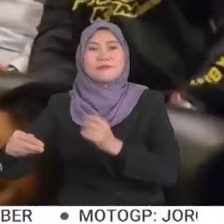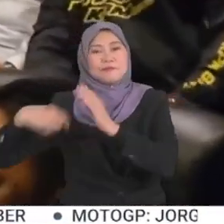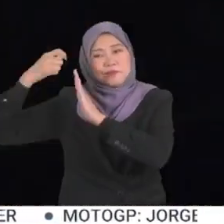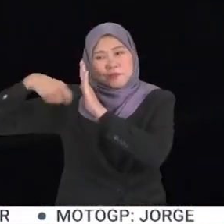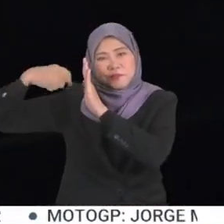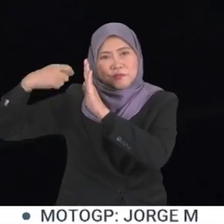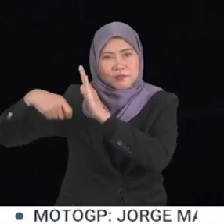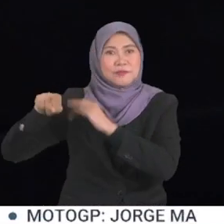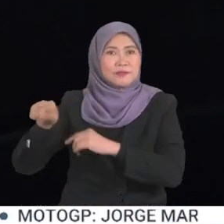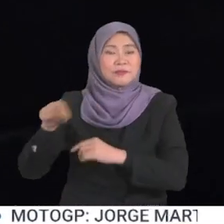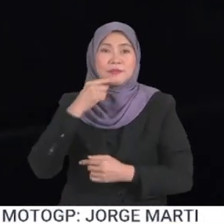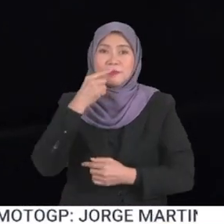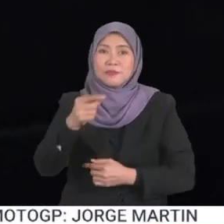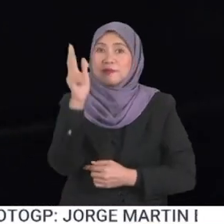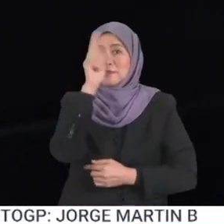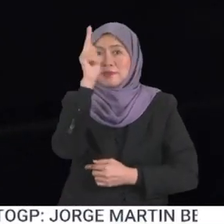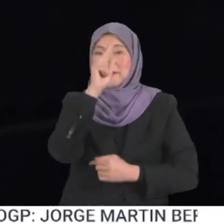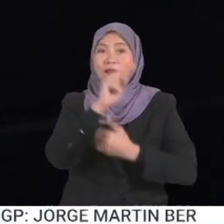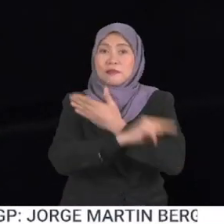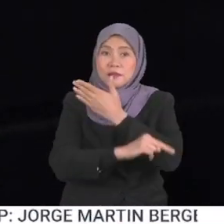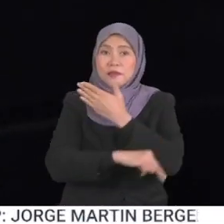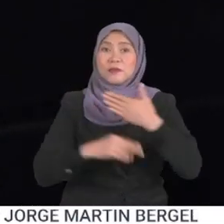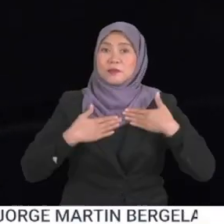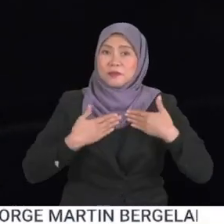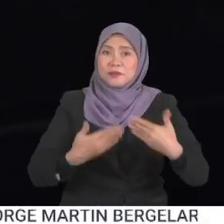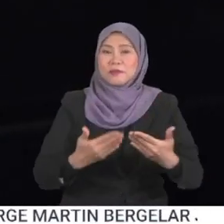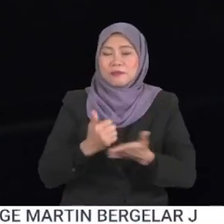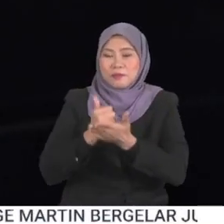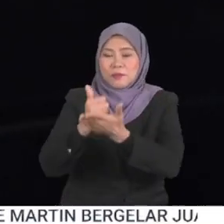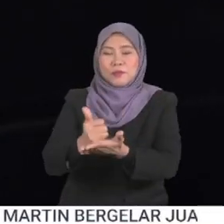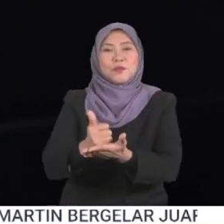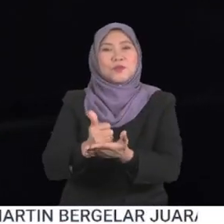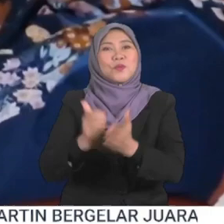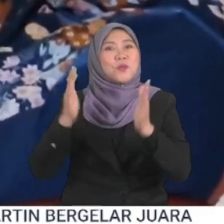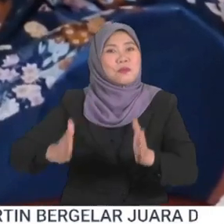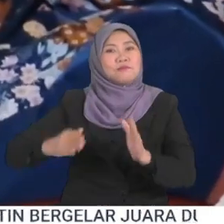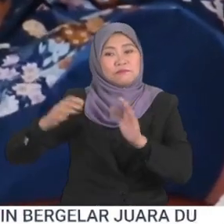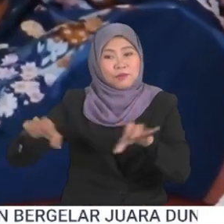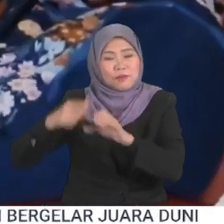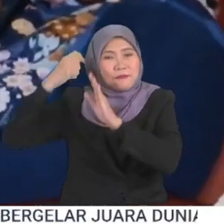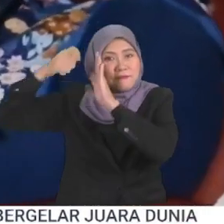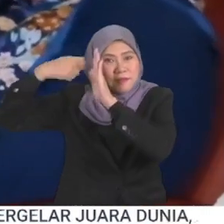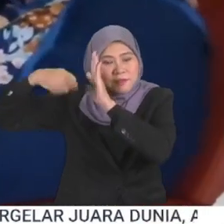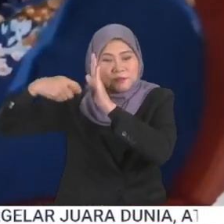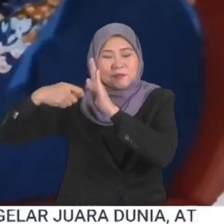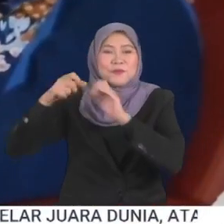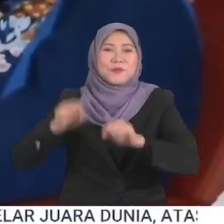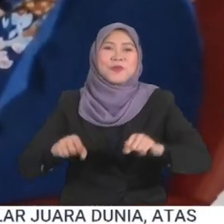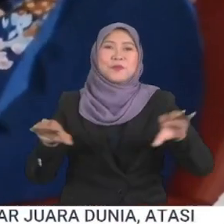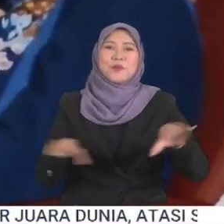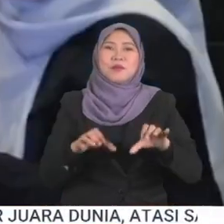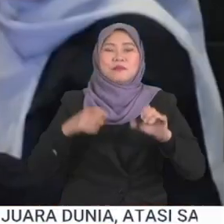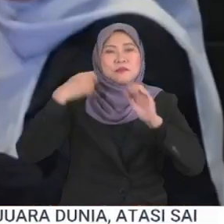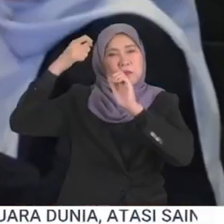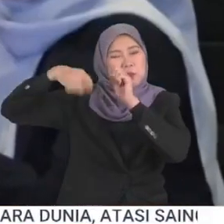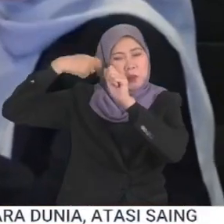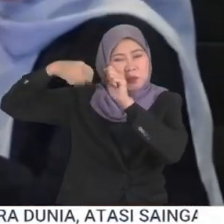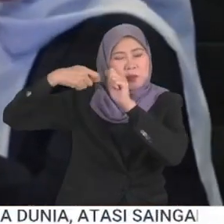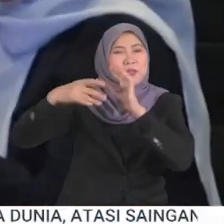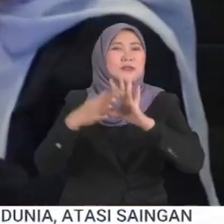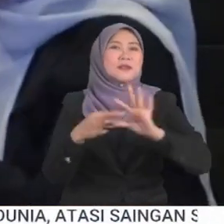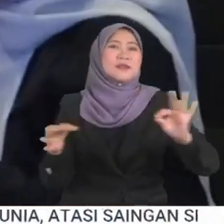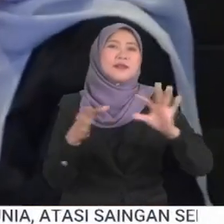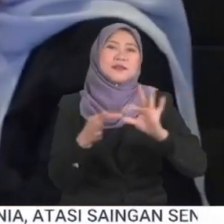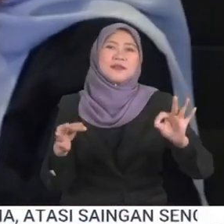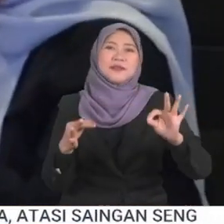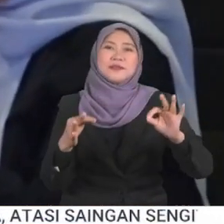Kuantan. Menurutnya, kerajaan negeri komited untuk membantu penggiat filem yang berhasrat melakukan penggambaran berkisar